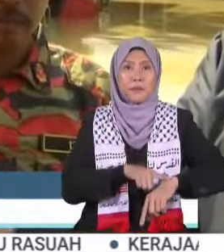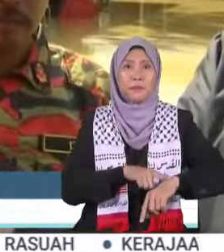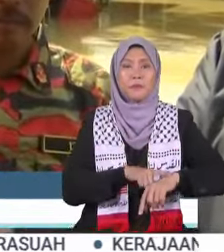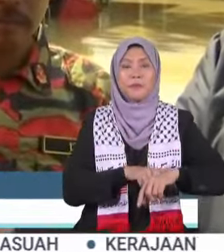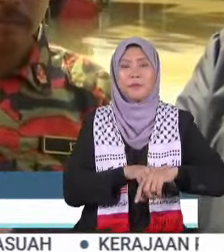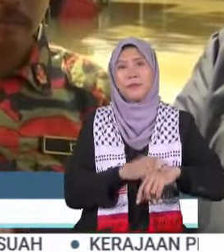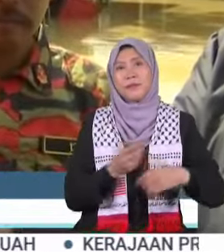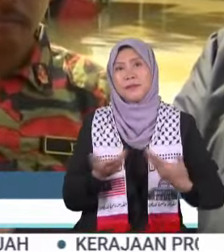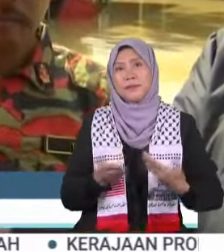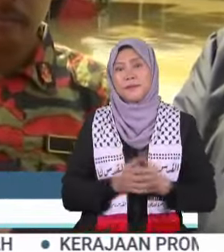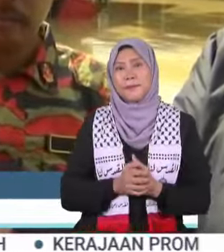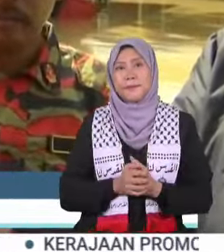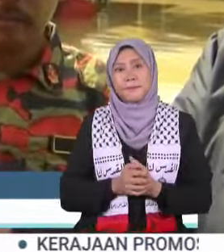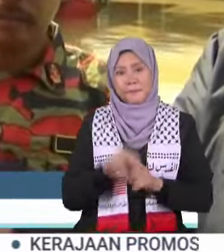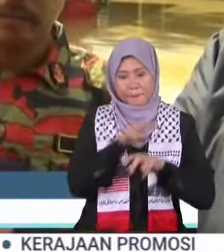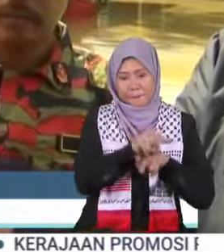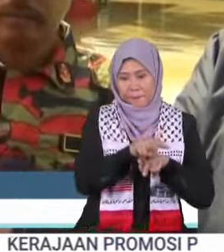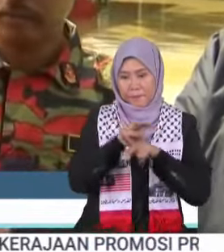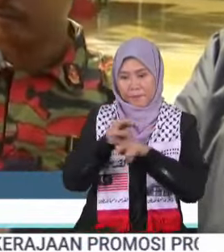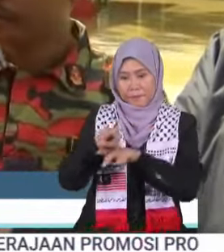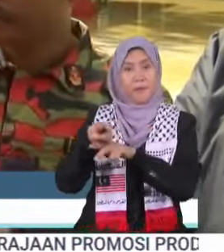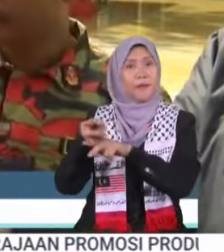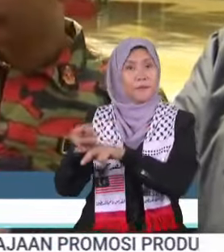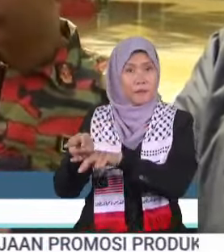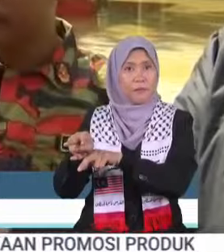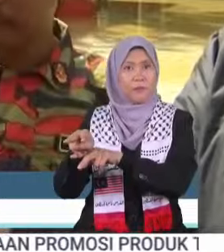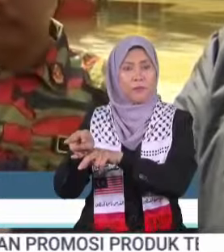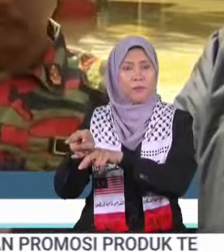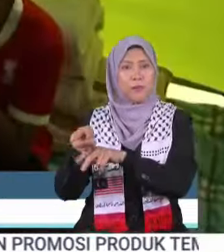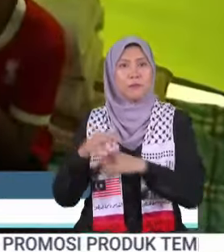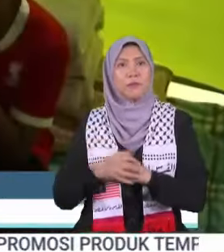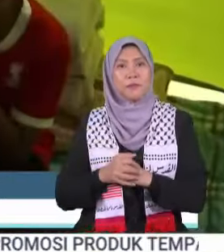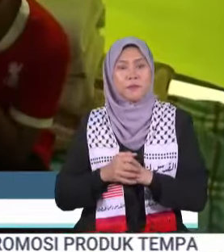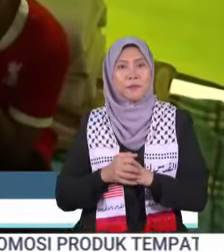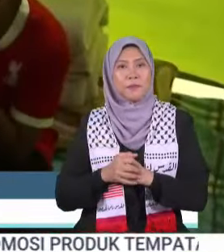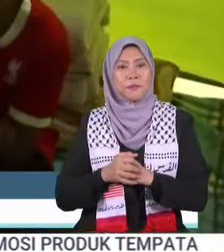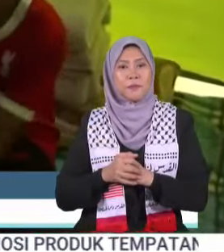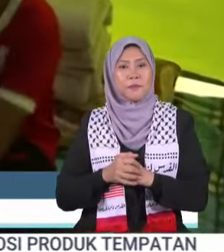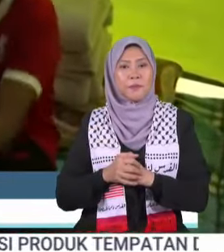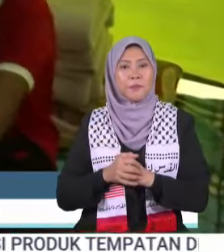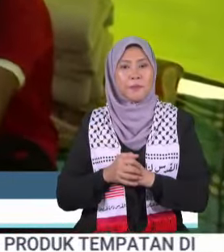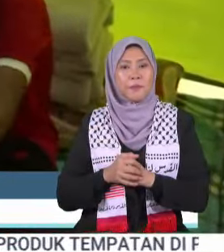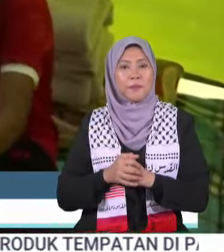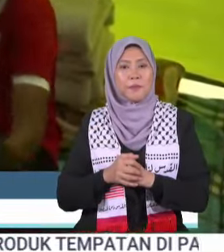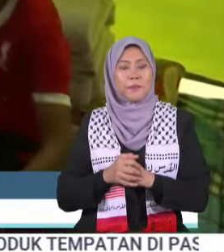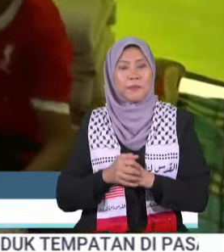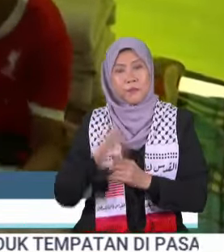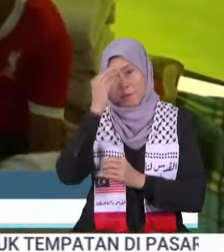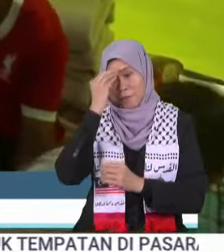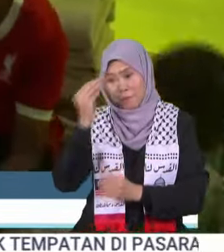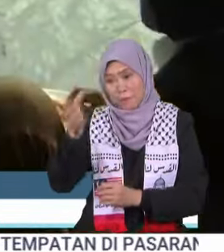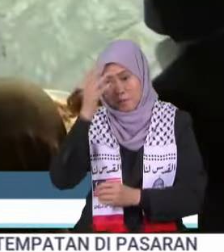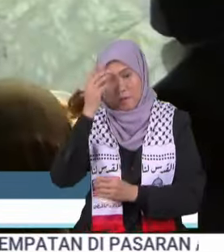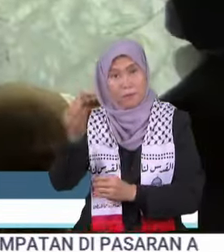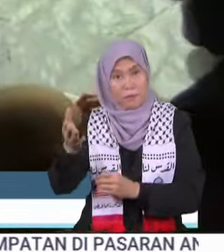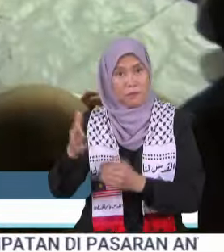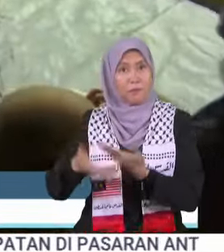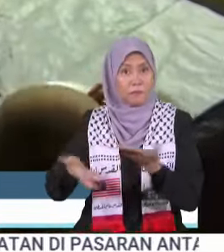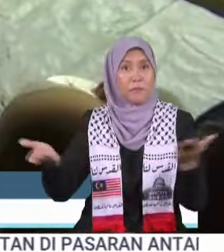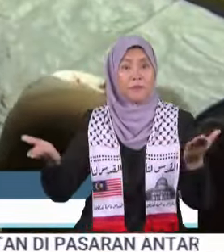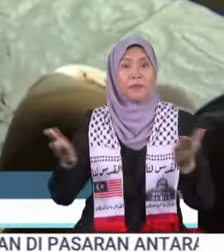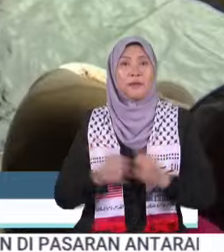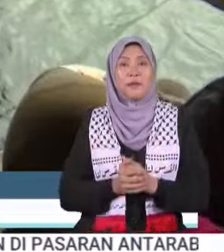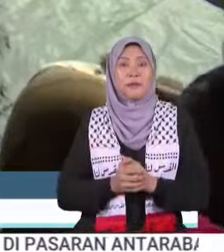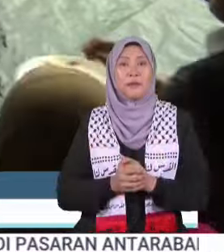kitaada selain daripada pemantauuan yang kita jalankan kita juga menjalankan untuk pengetahuan hazwan pada hari ini